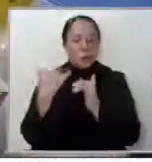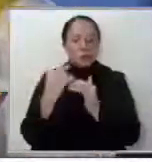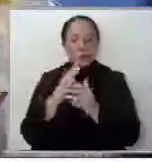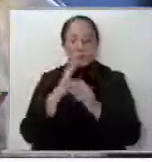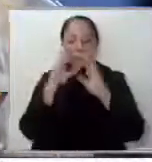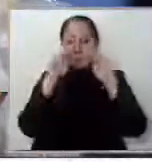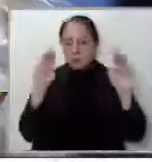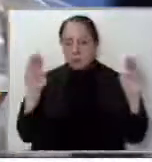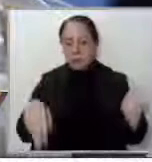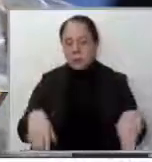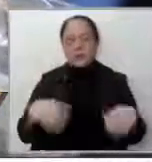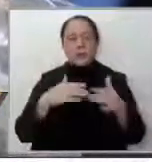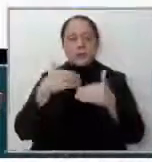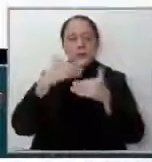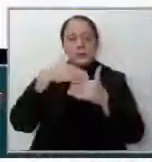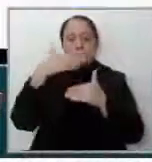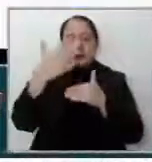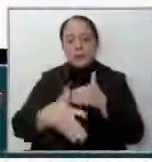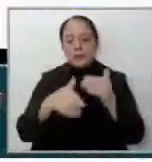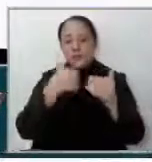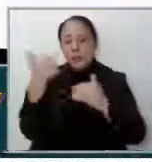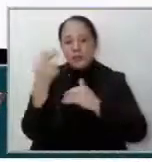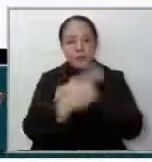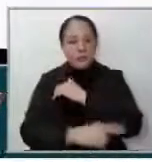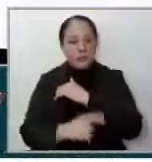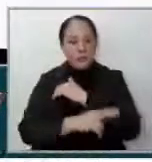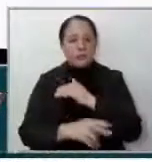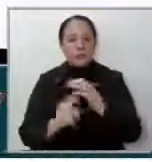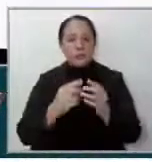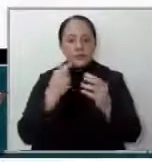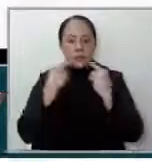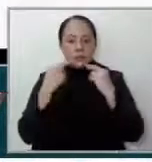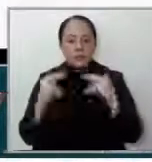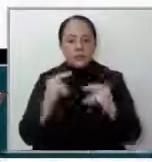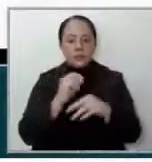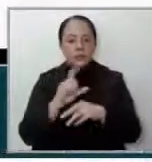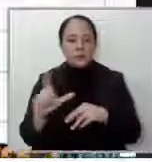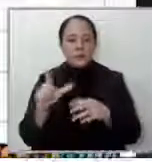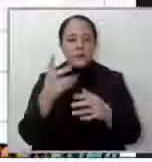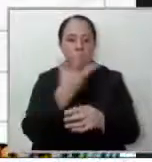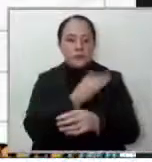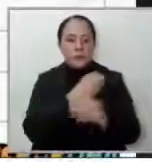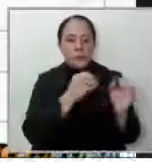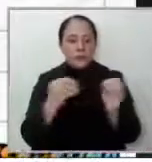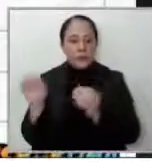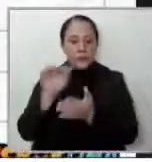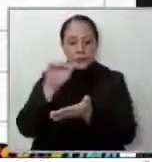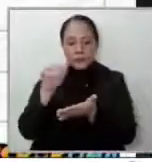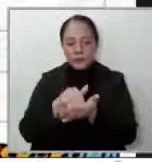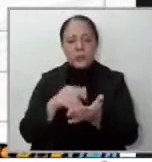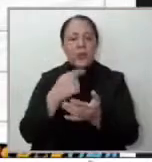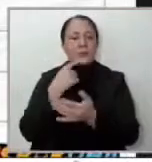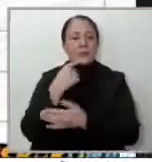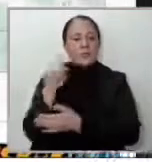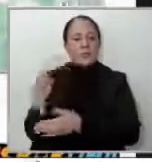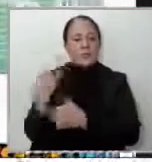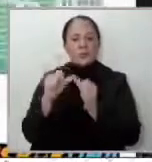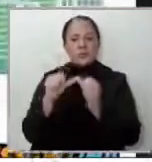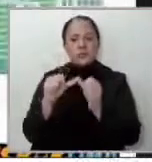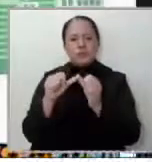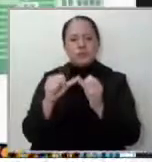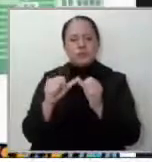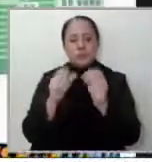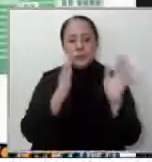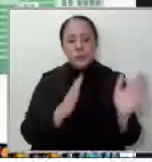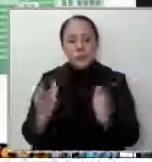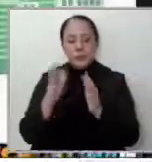na rin dito ang iba pang rehiyon. Sa ulat ng National Vaccination Operations Center, nakasaad na tuloy-tuloy na ang paghahanda ng